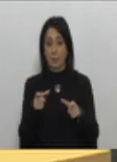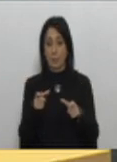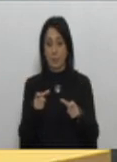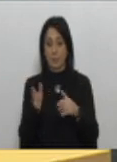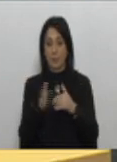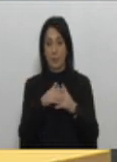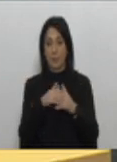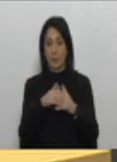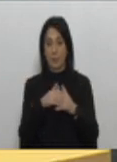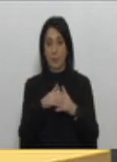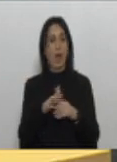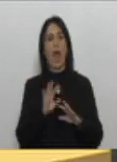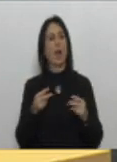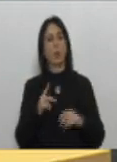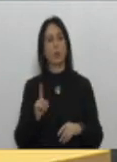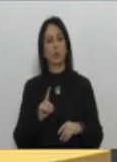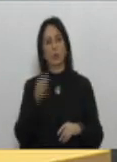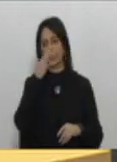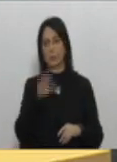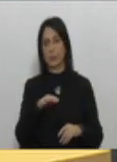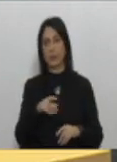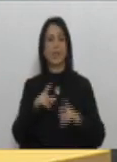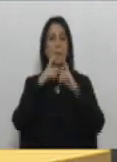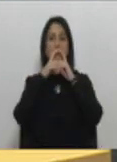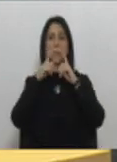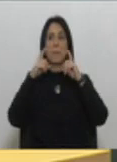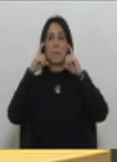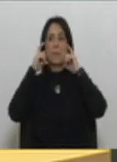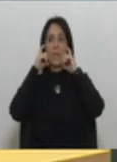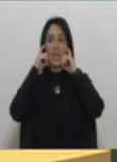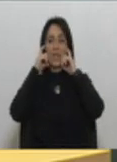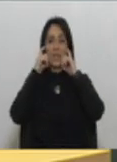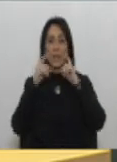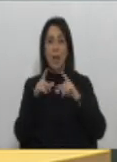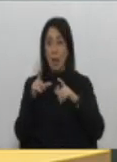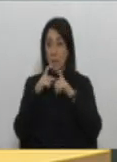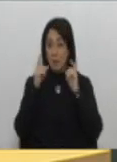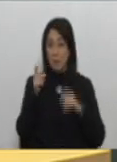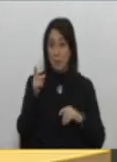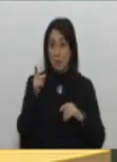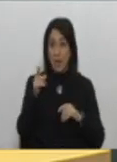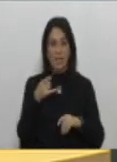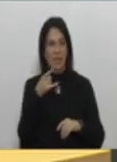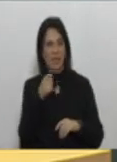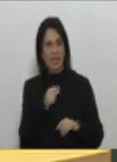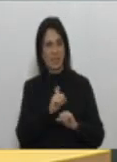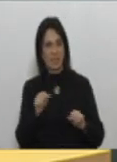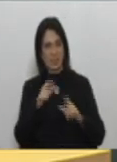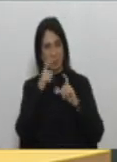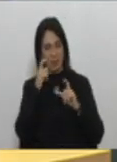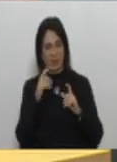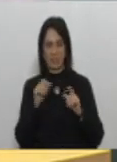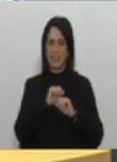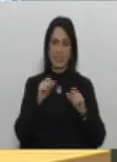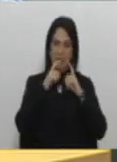სანქციას, ეს არაპროპორციულია. პირბადეები, ანუ ქილიკის საგნად აქციეთ, როგორ შეიძლება ტაქსში, როგორ შეიძლება დახურულ